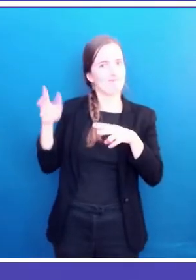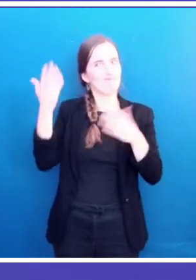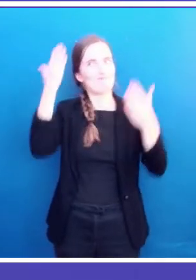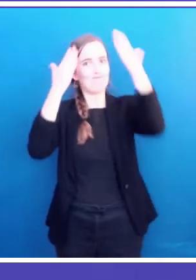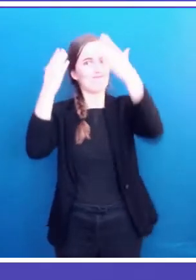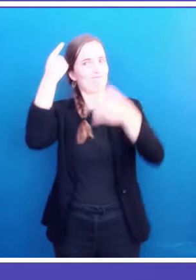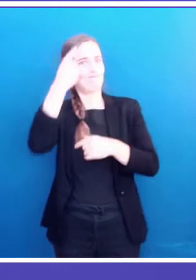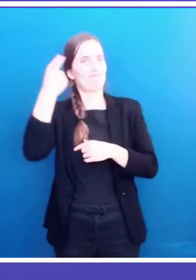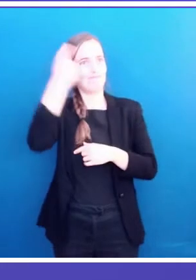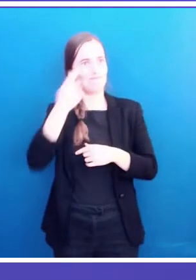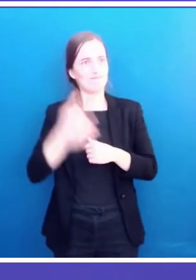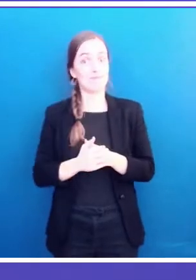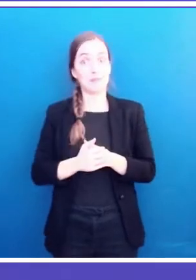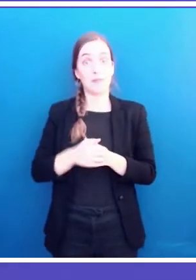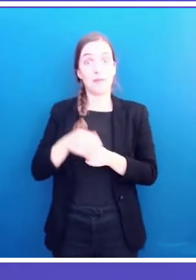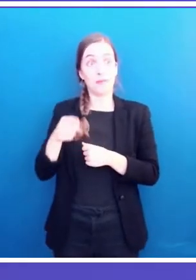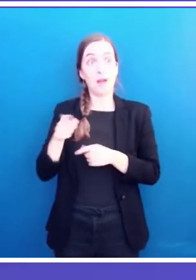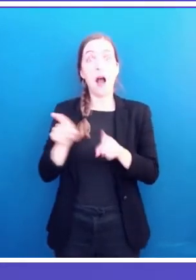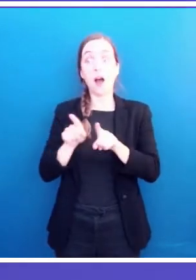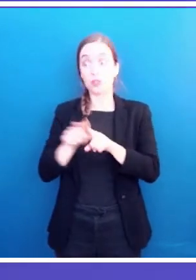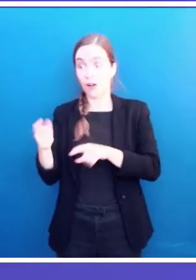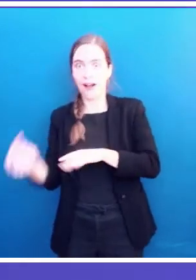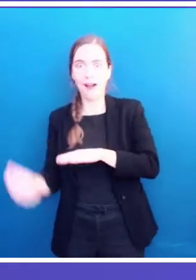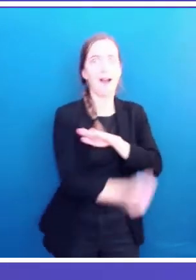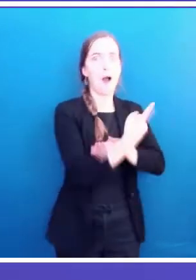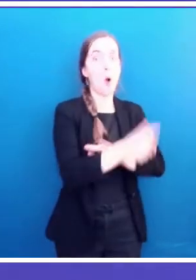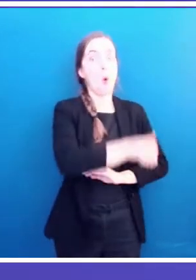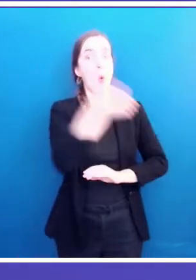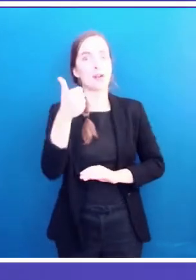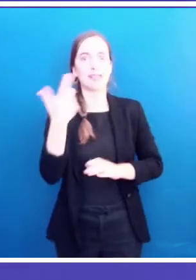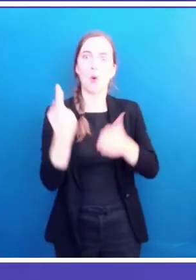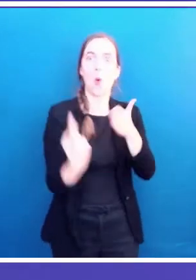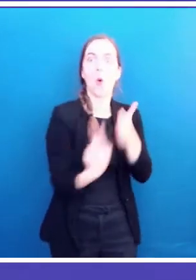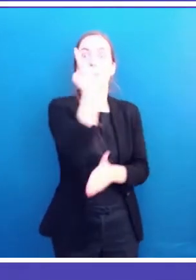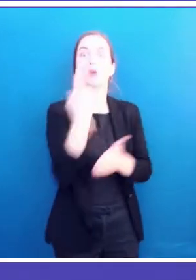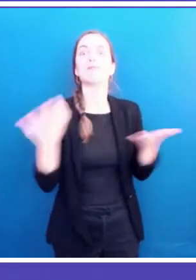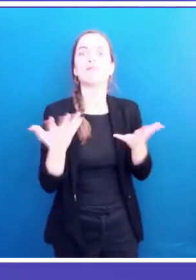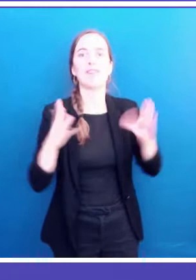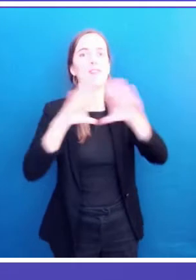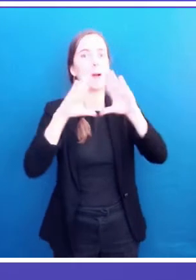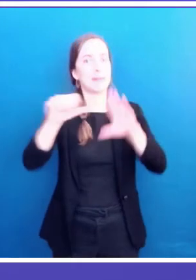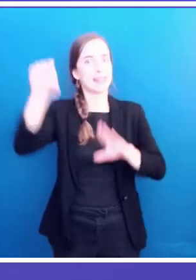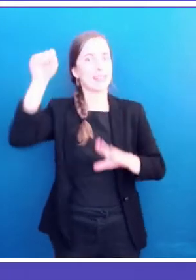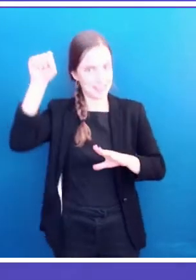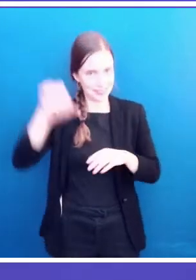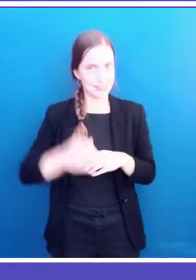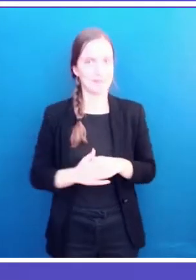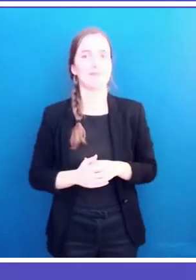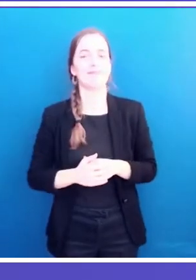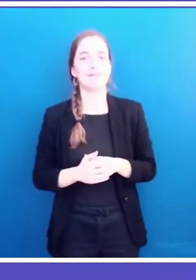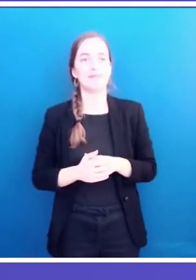هذه فرصة، لأن التغيير يجب أن يأتي من جانب النسوية ومن جانب الدفاع عن المصلحة المشتركة. لهذا السبب نشعر أنه